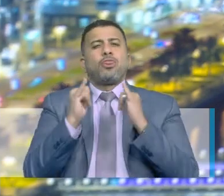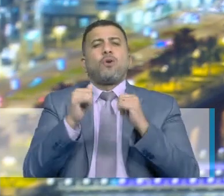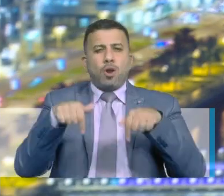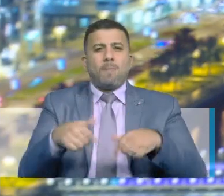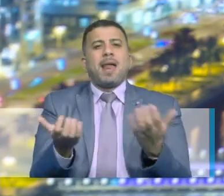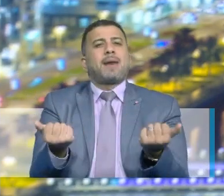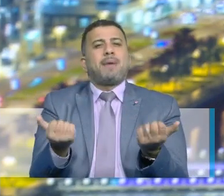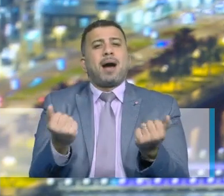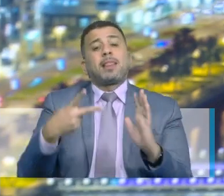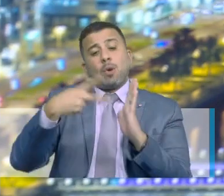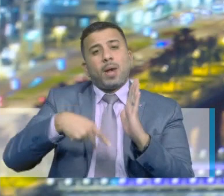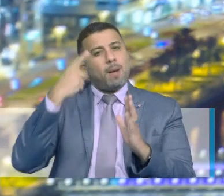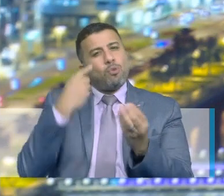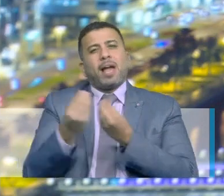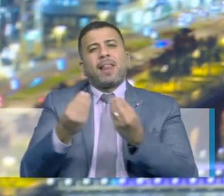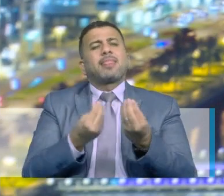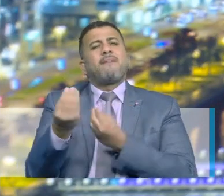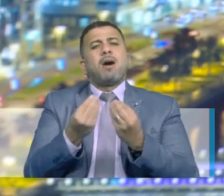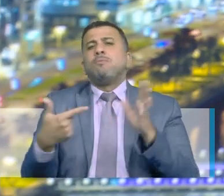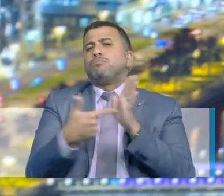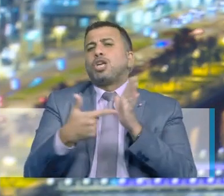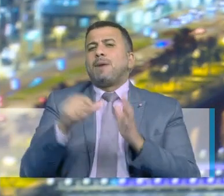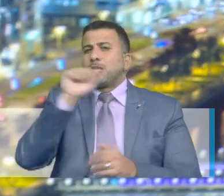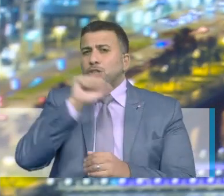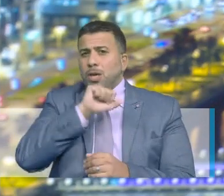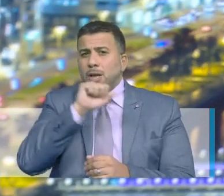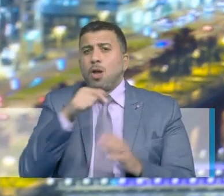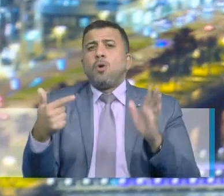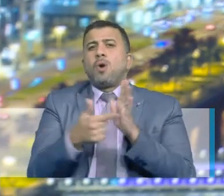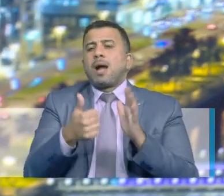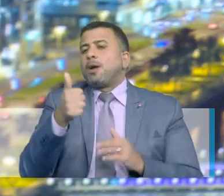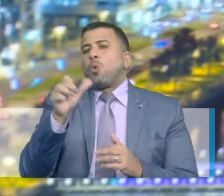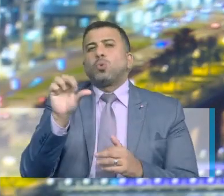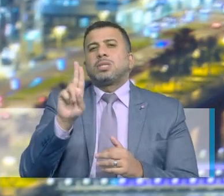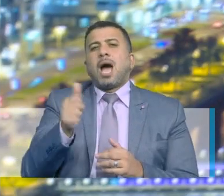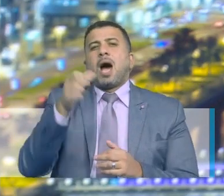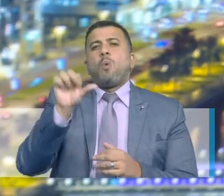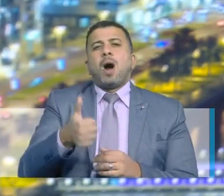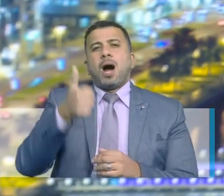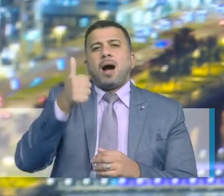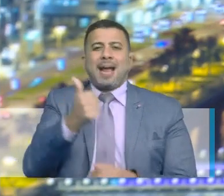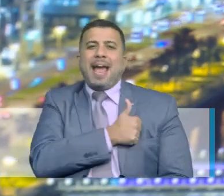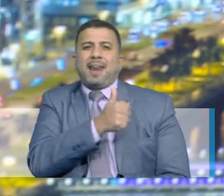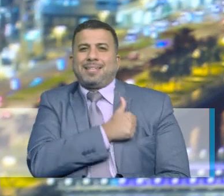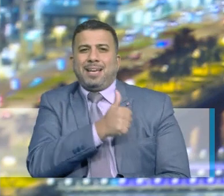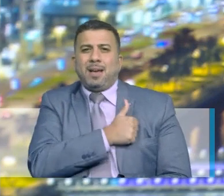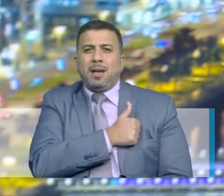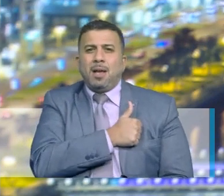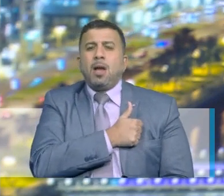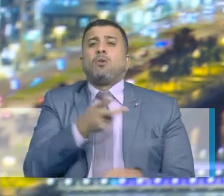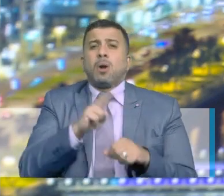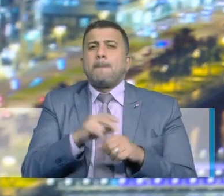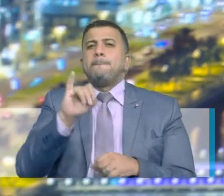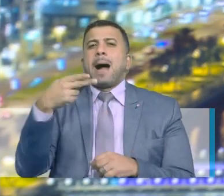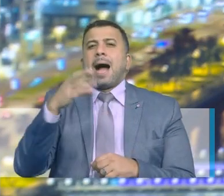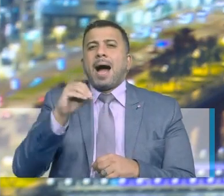قبل ظهور اليوم الاربعاء توقيعه مذكرتي تفاهم بين جامعه الشارقه وكل من جامعه اوتاو الكنديه